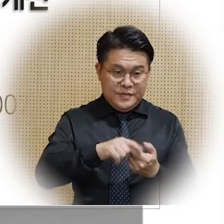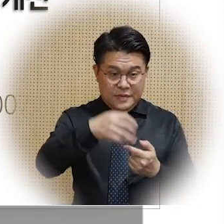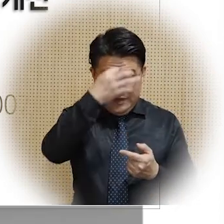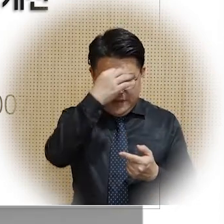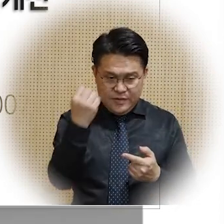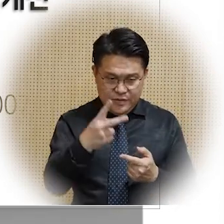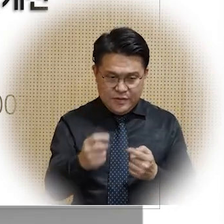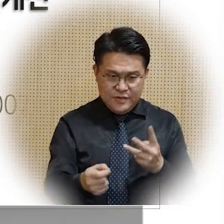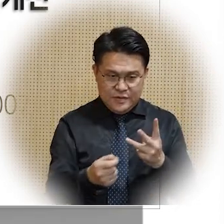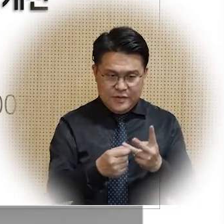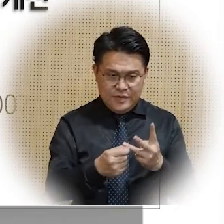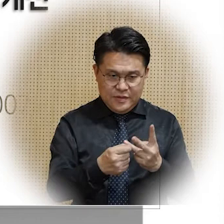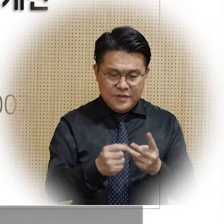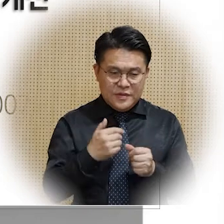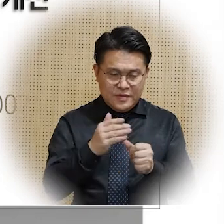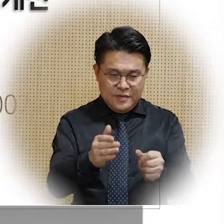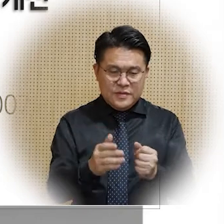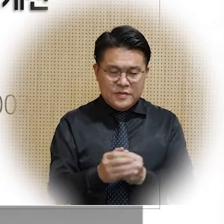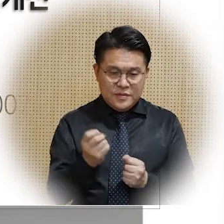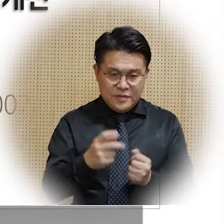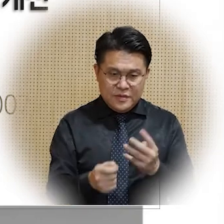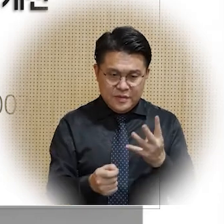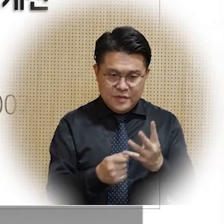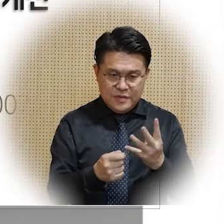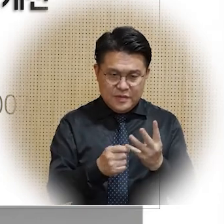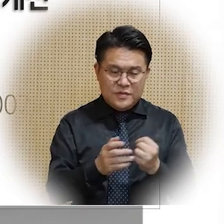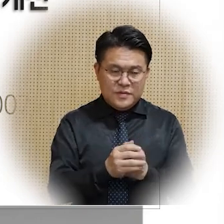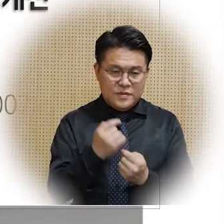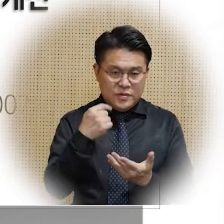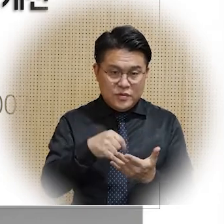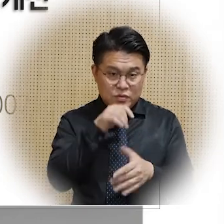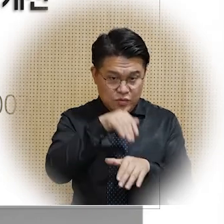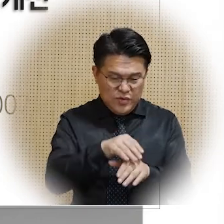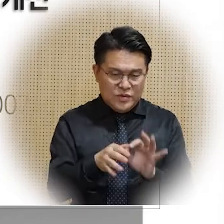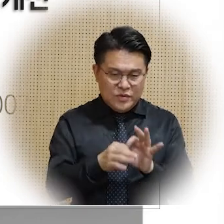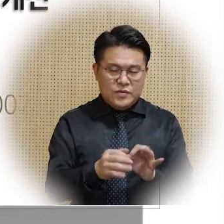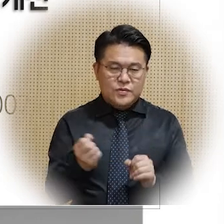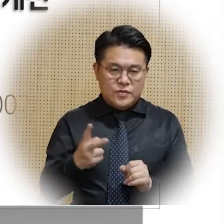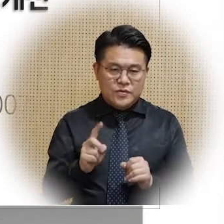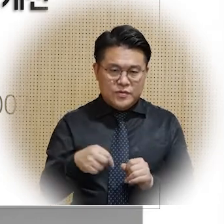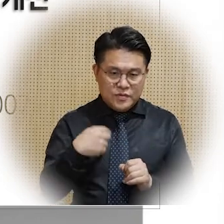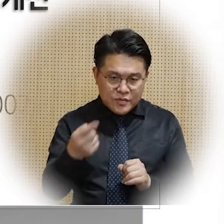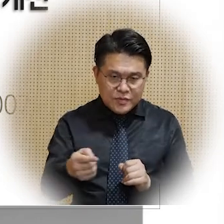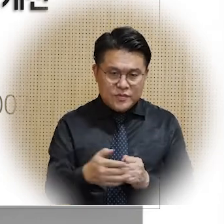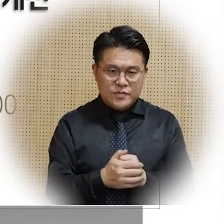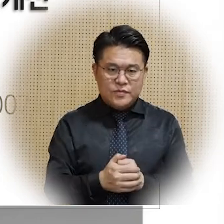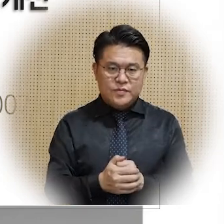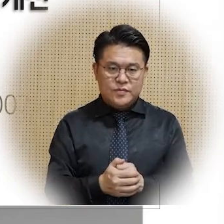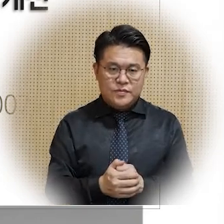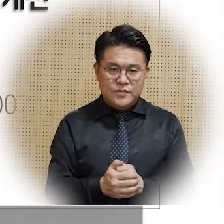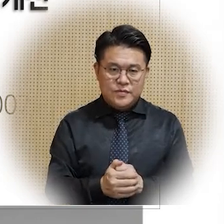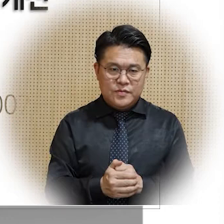기술과, 그 다음에 3번 배치, 그 다음에 4번 교육 훈련, 그 다음에